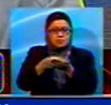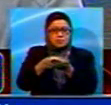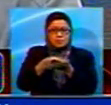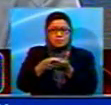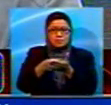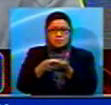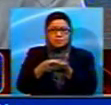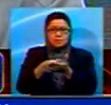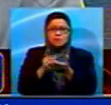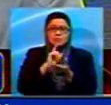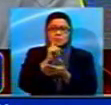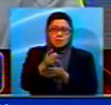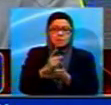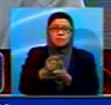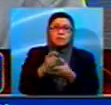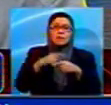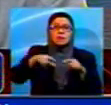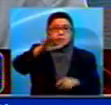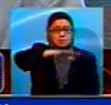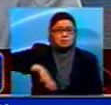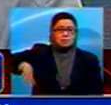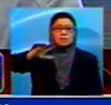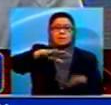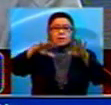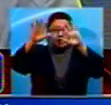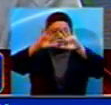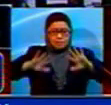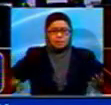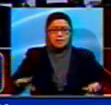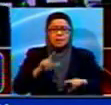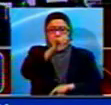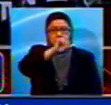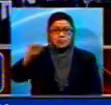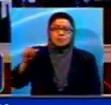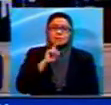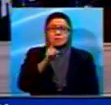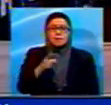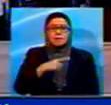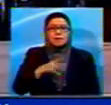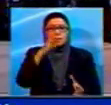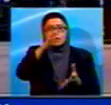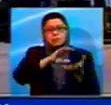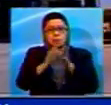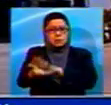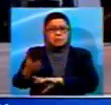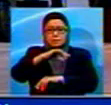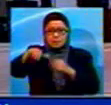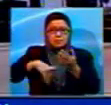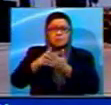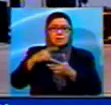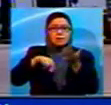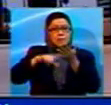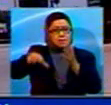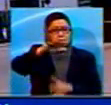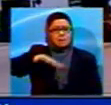that could just Wipe Out everything estimate that you have made in the First place ujnya kemeruapan